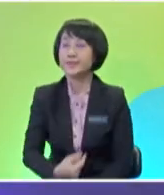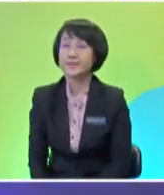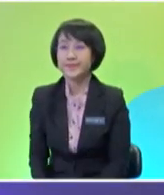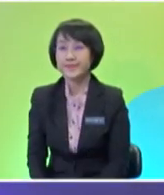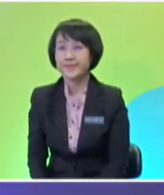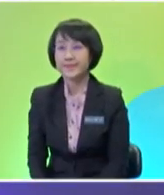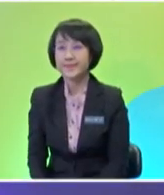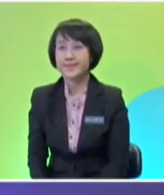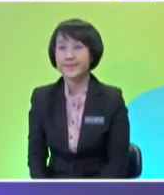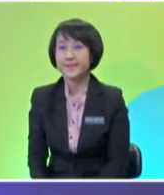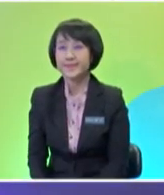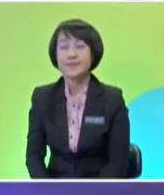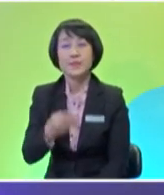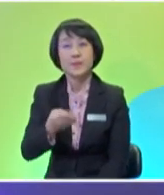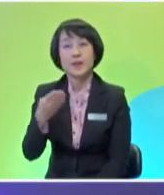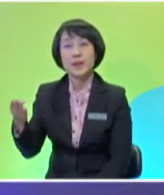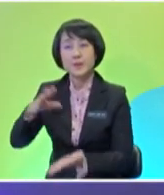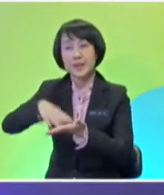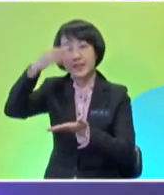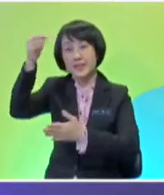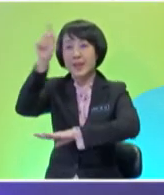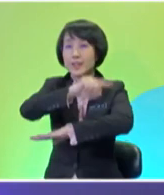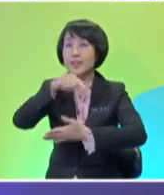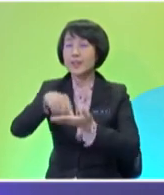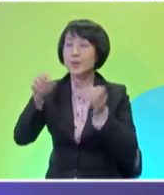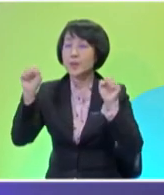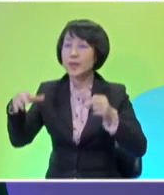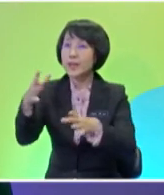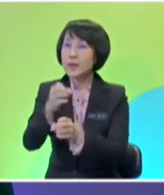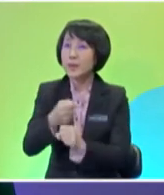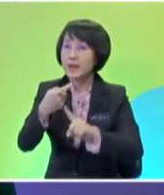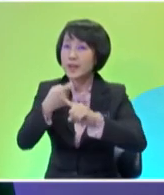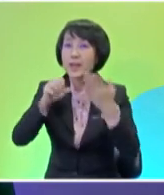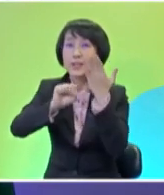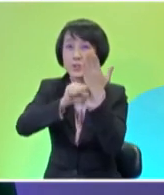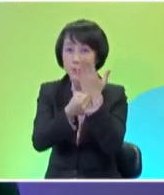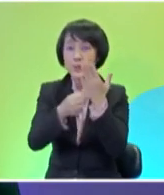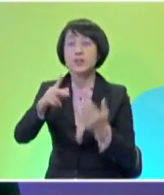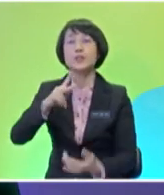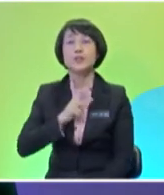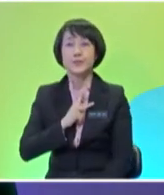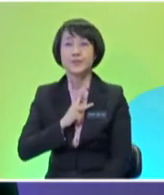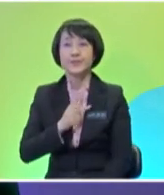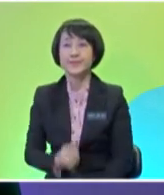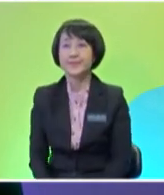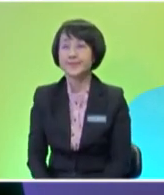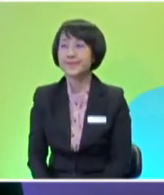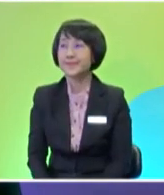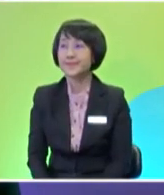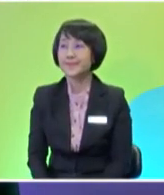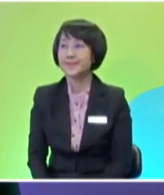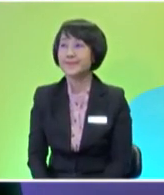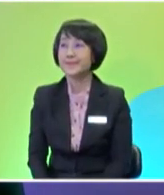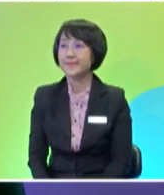sumber bahan pembelajaran pada hari ini boleh diperoleh dari sumberku seperti yang